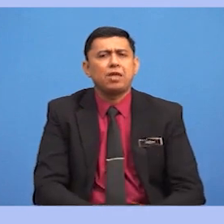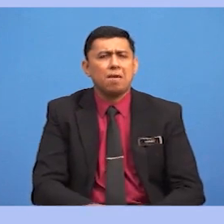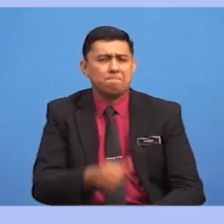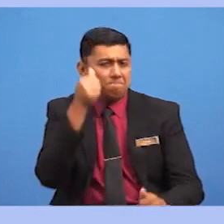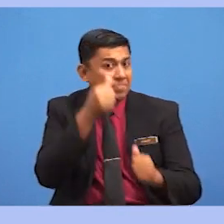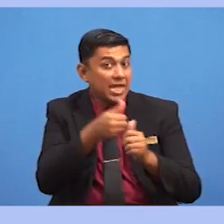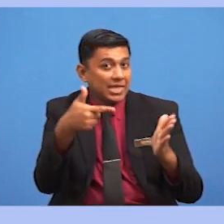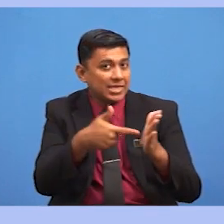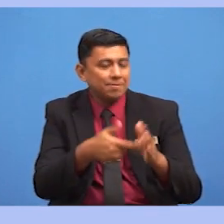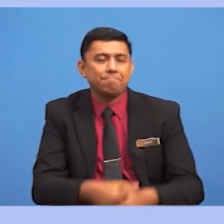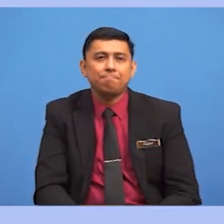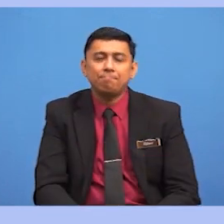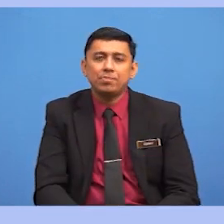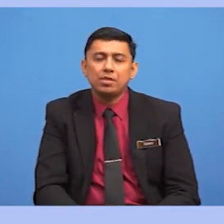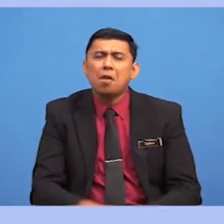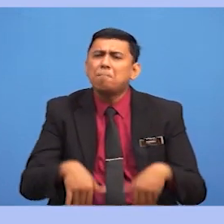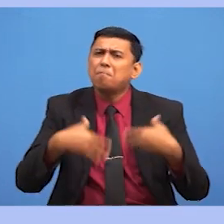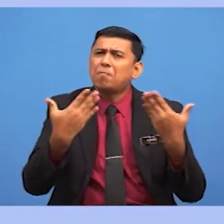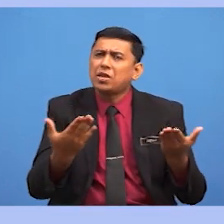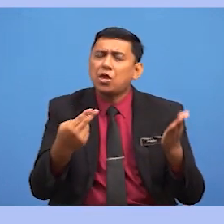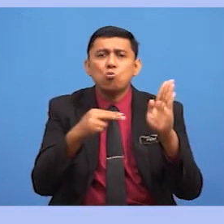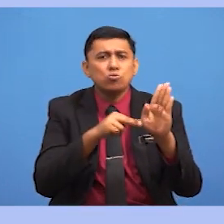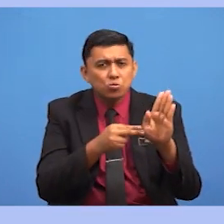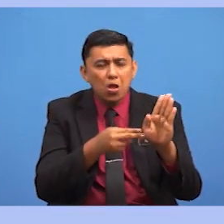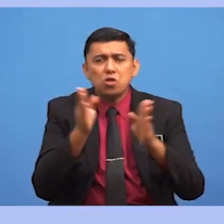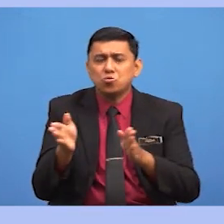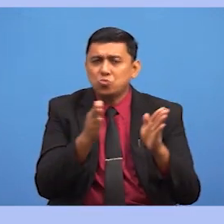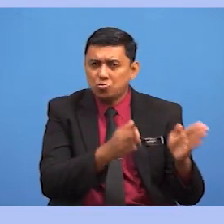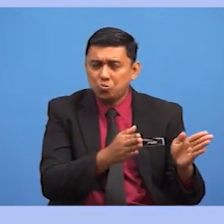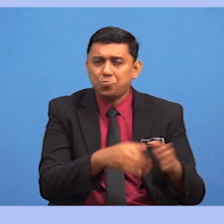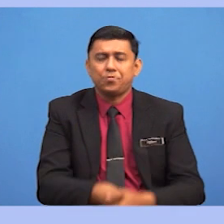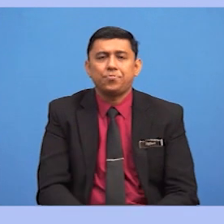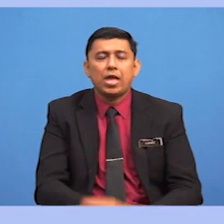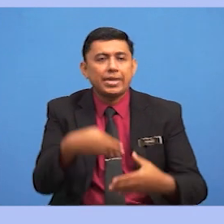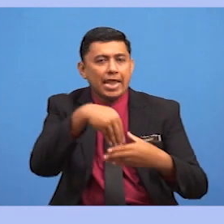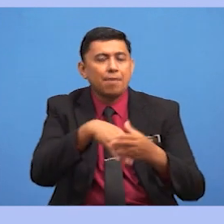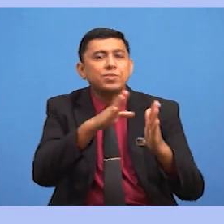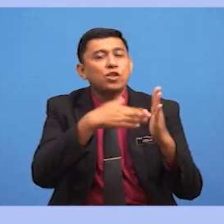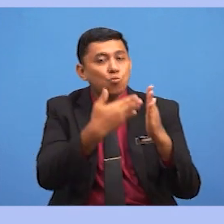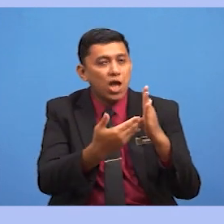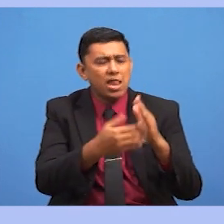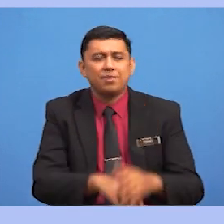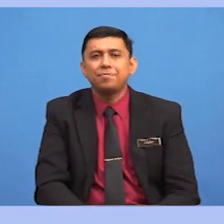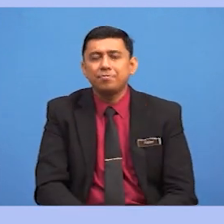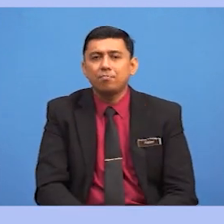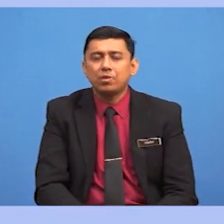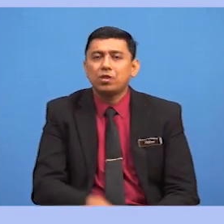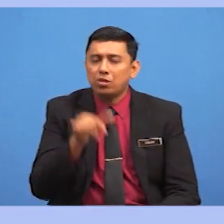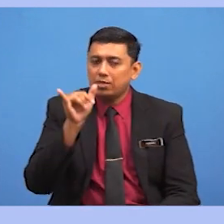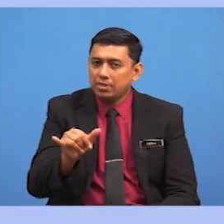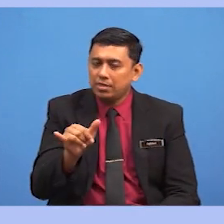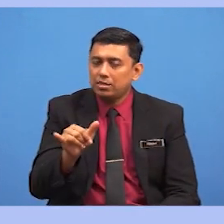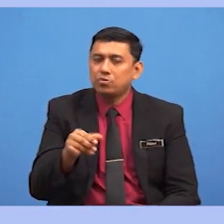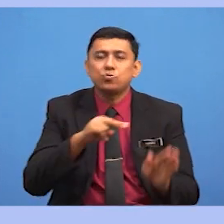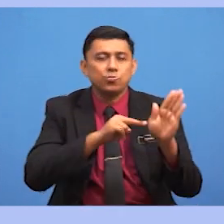ingat bagaimana unsur-unsur disusun dalam jadual berkala unsur moden? Ya,